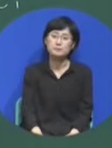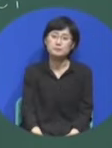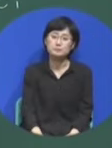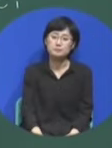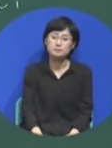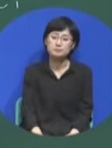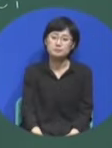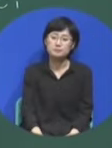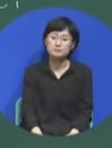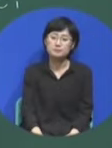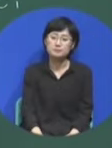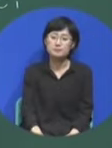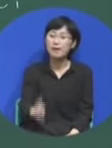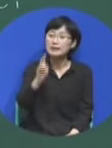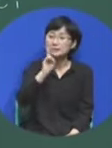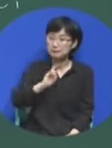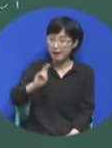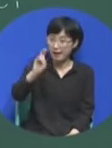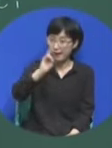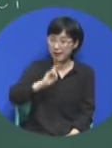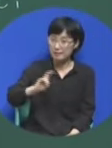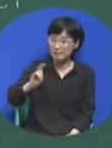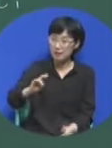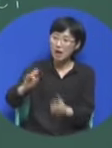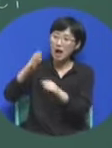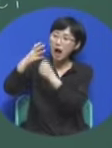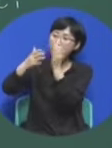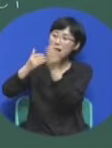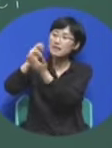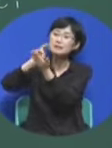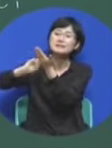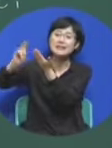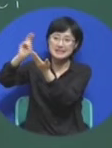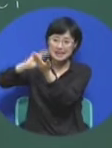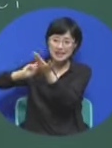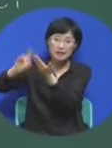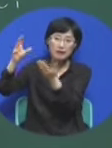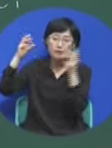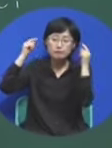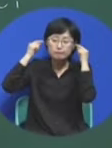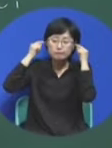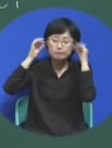甚至睡觉的时候想听着音乐来睡觉. 똑같은 음악이라면 찬양을 들으면 얼마나 좋겠어요.